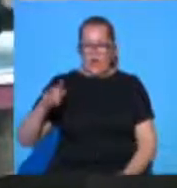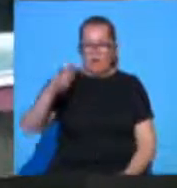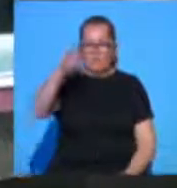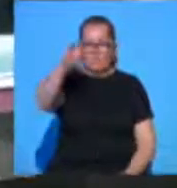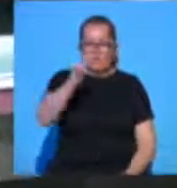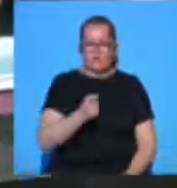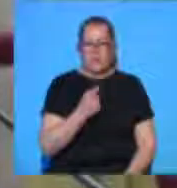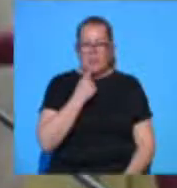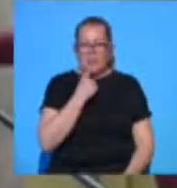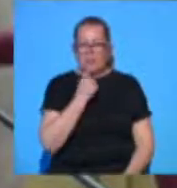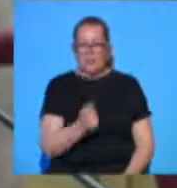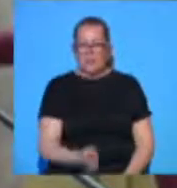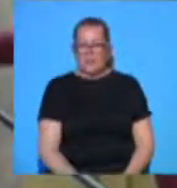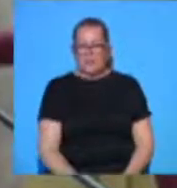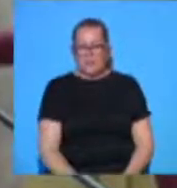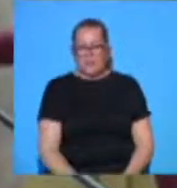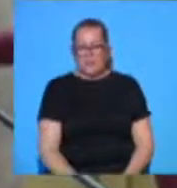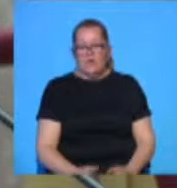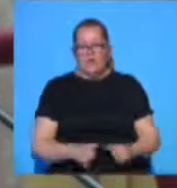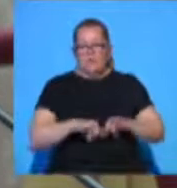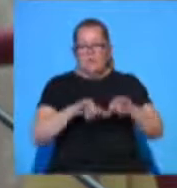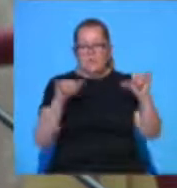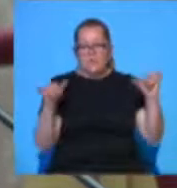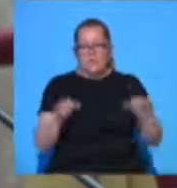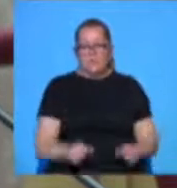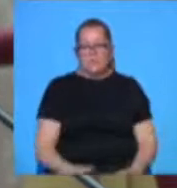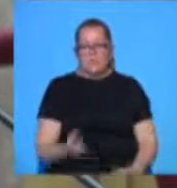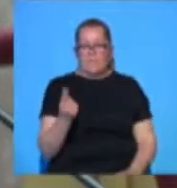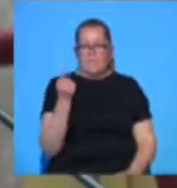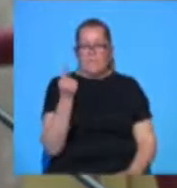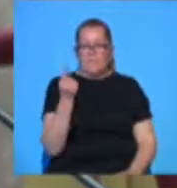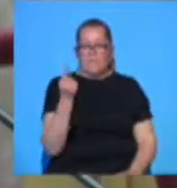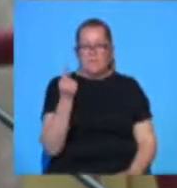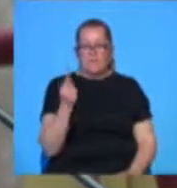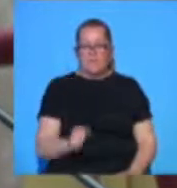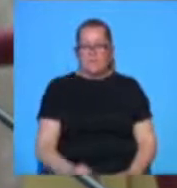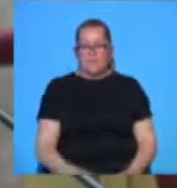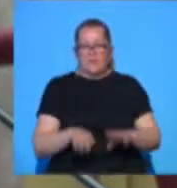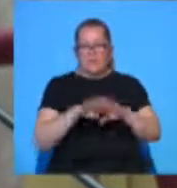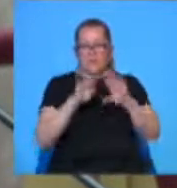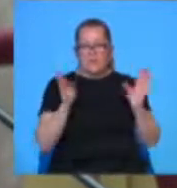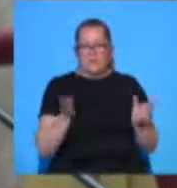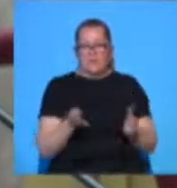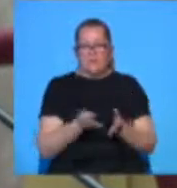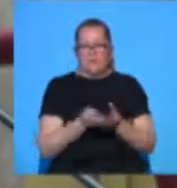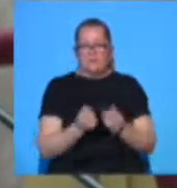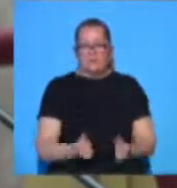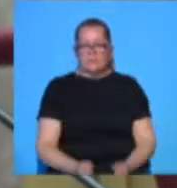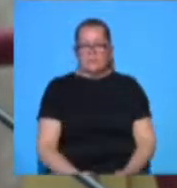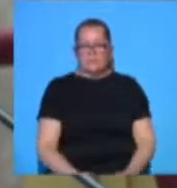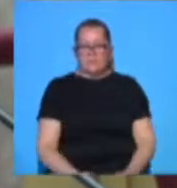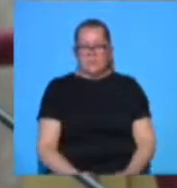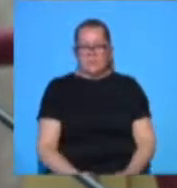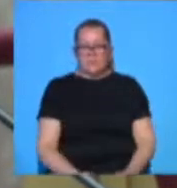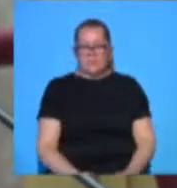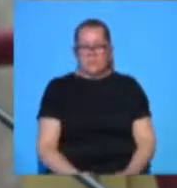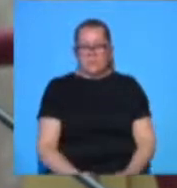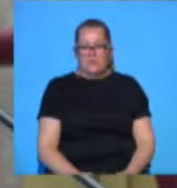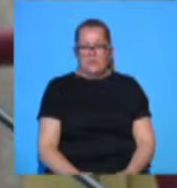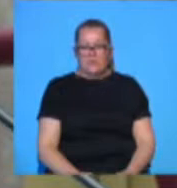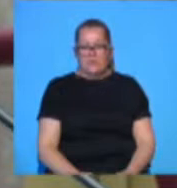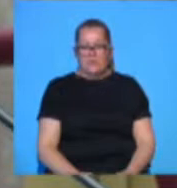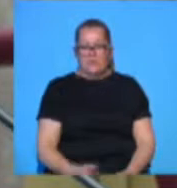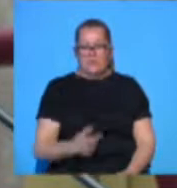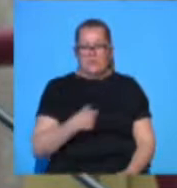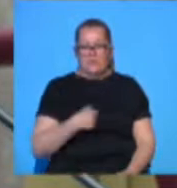Craiova, componente. Să dezvoltăm acest parteneriat însemnând totalitatea entităților